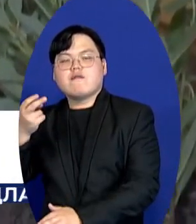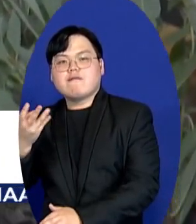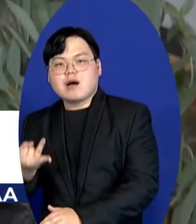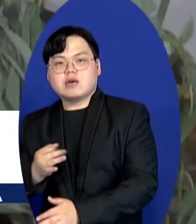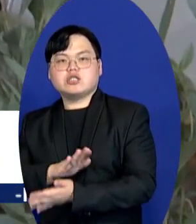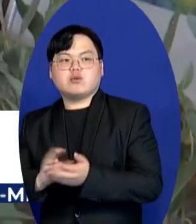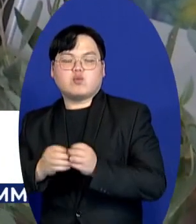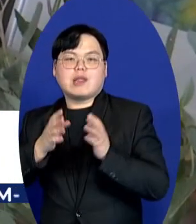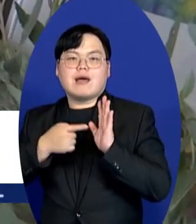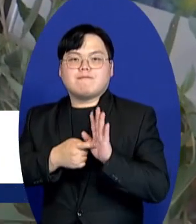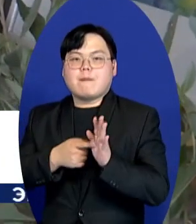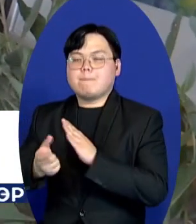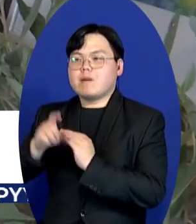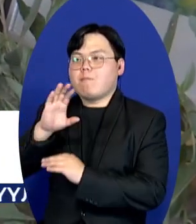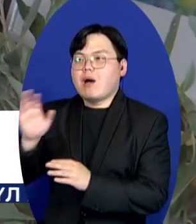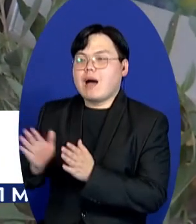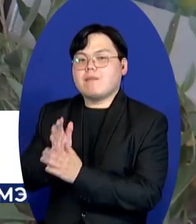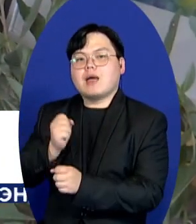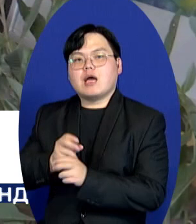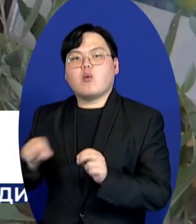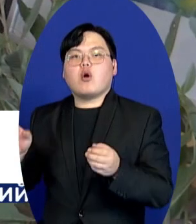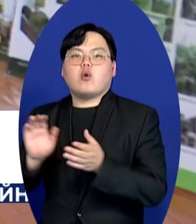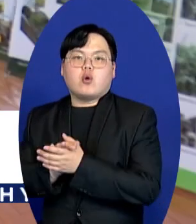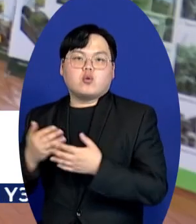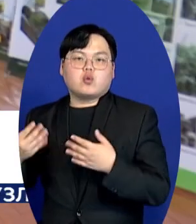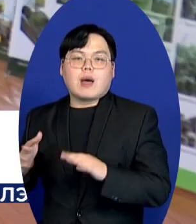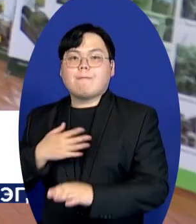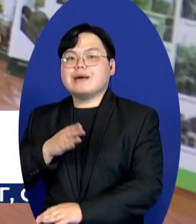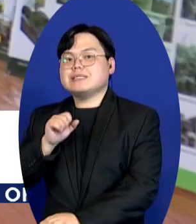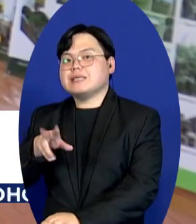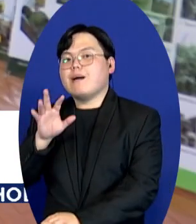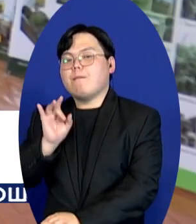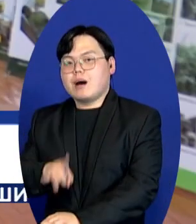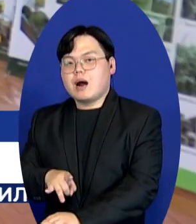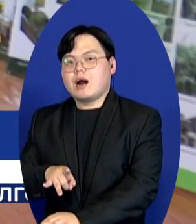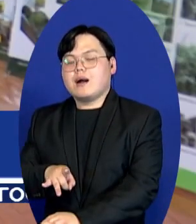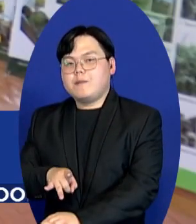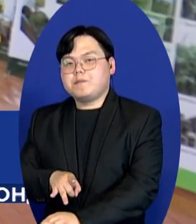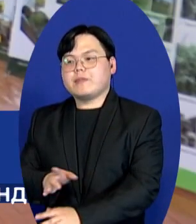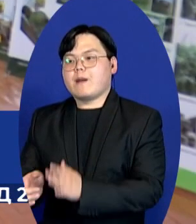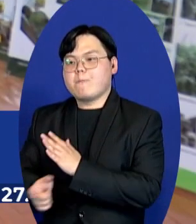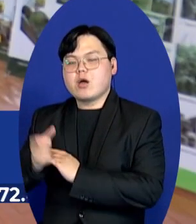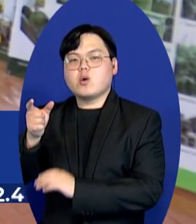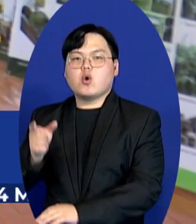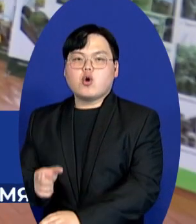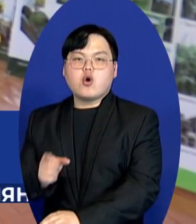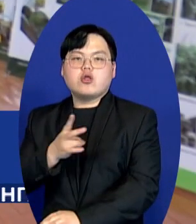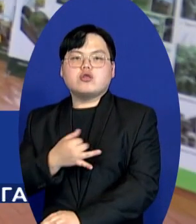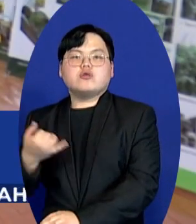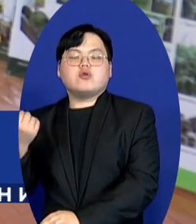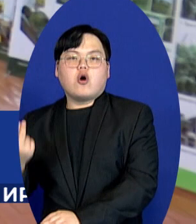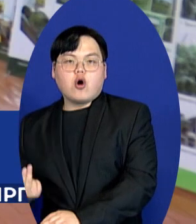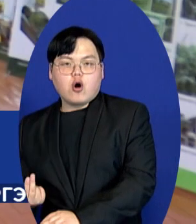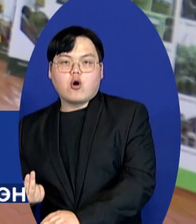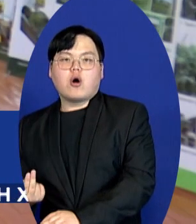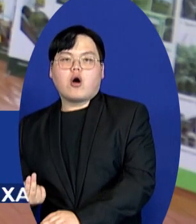сурталчилж мэрэгжлийн байгууллагуудтай хамтын ажиллагаа тогтоосон юм. Манай салбарт бол хүн одоо мэрэгжилтний нөөц одоо